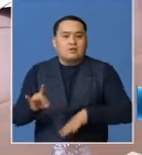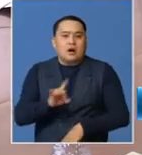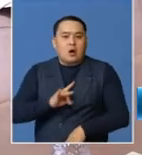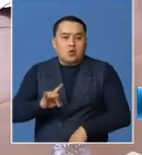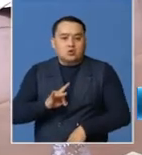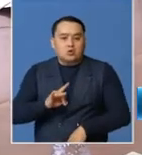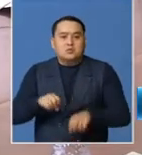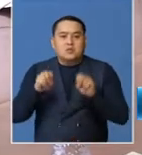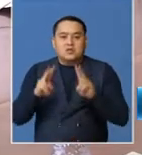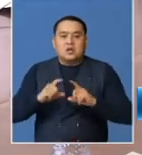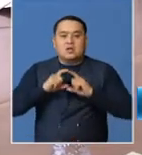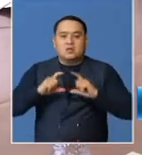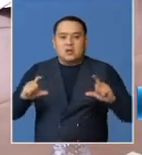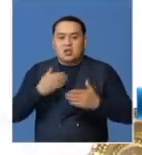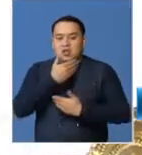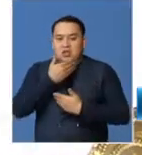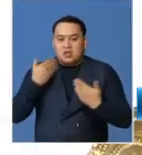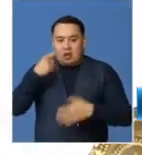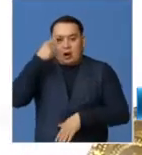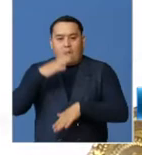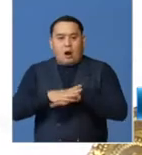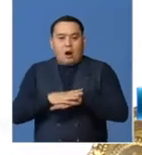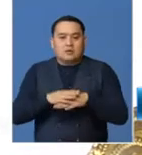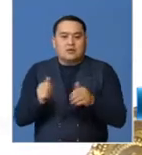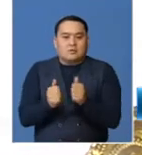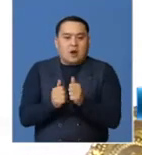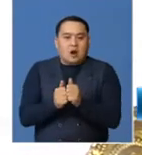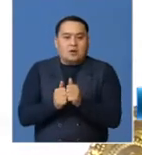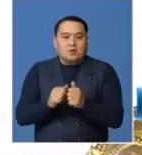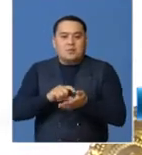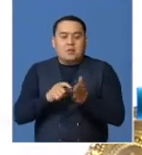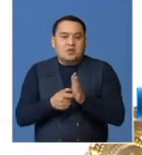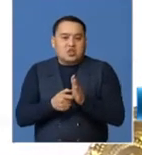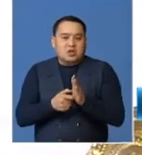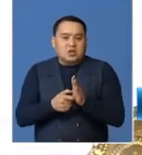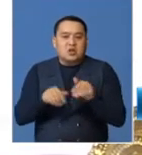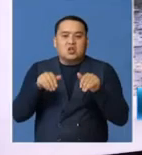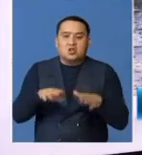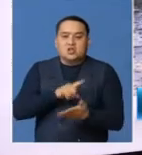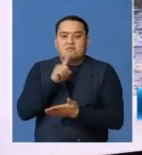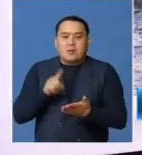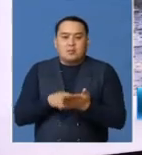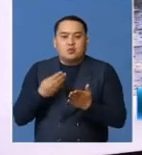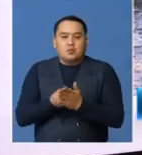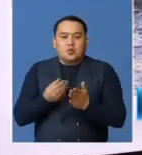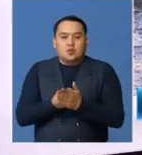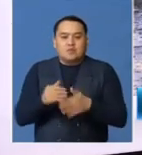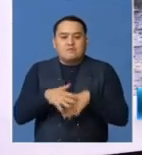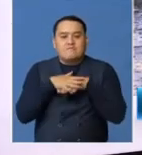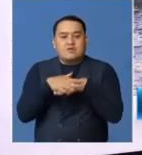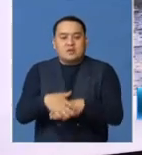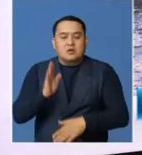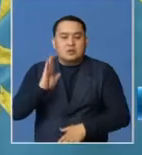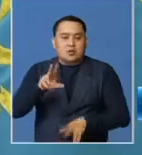Бектасов. Специальных зданий в селах нет. Акиматы ютятся в приспособленных помещениях. На решение вопроса бюджет средства выделит,